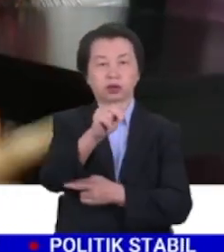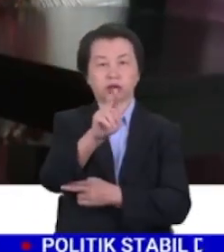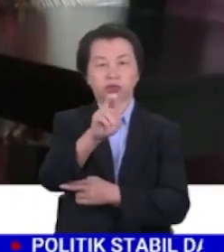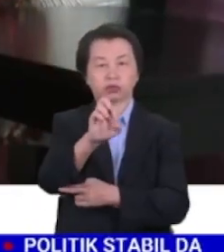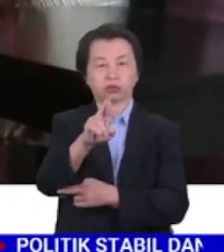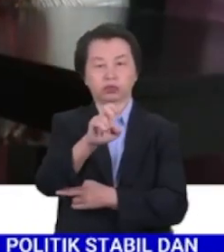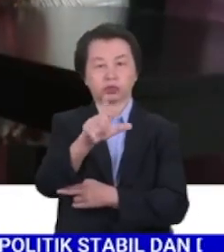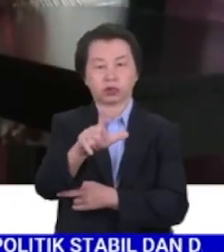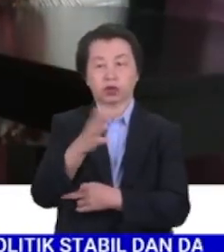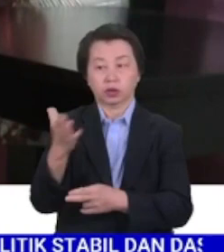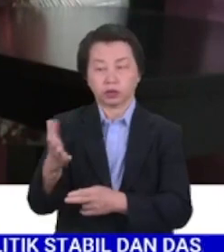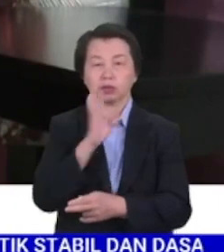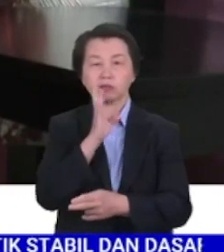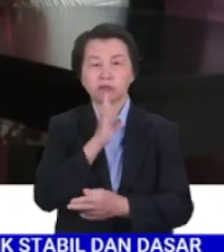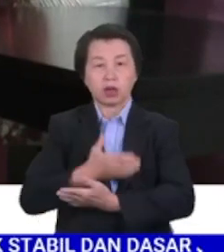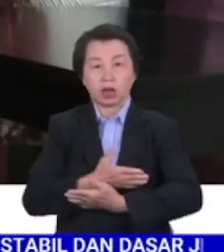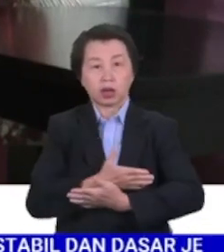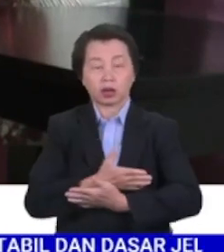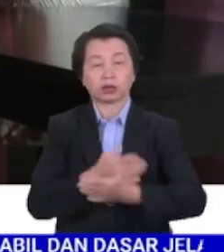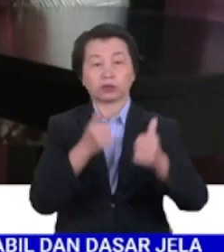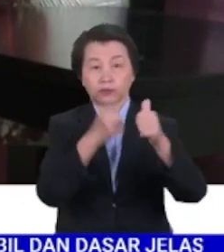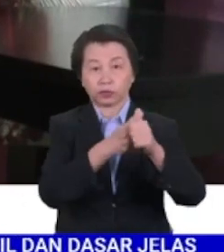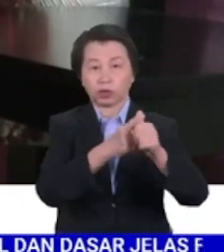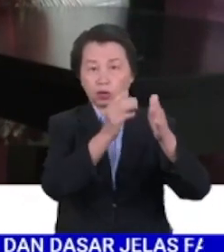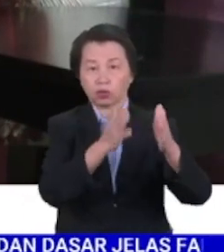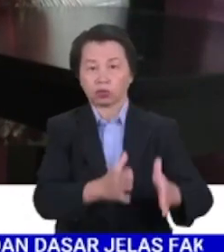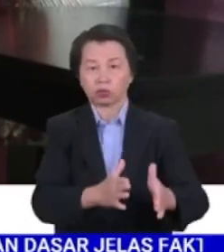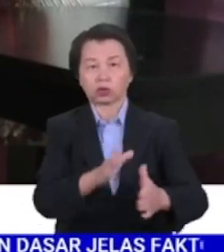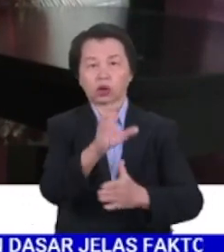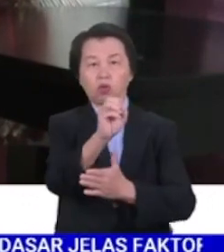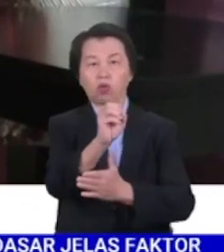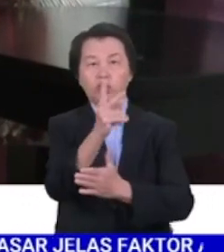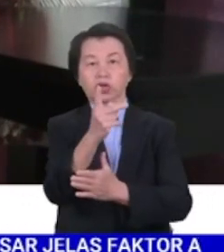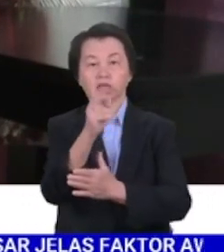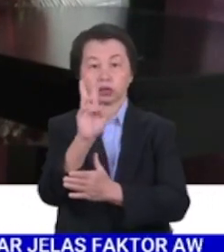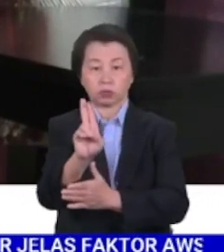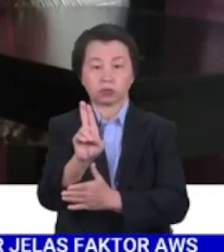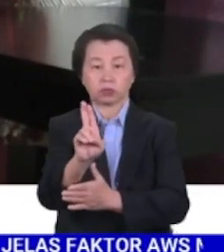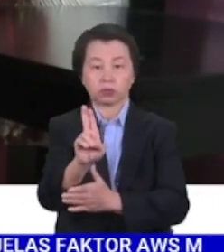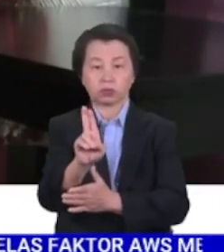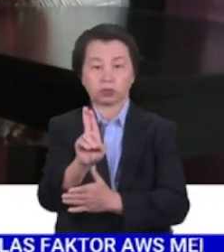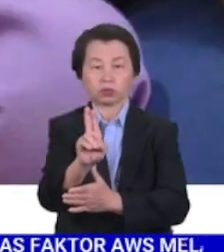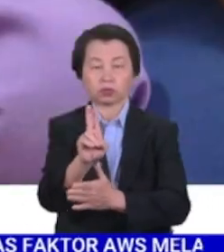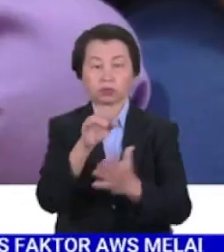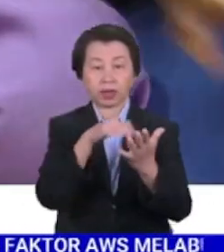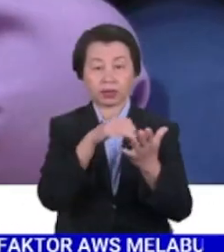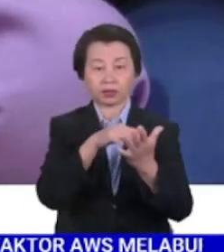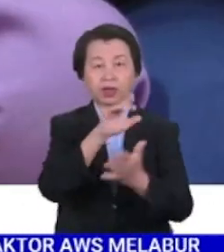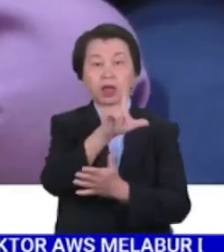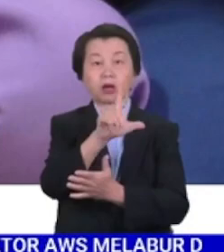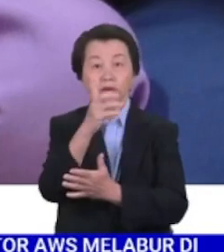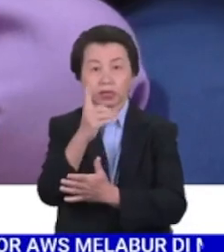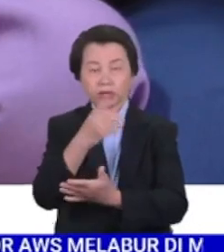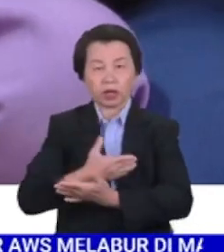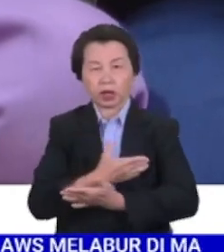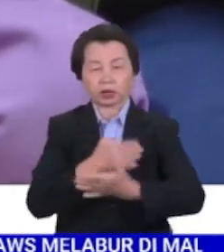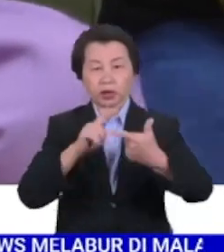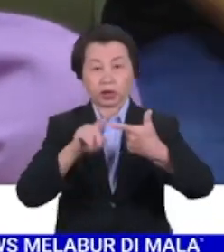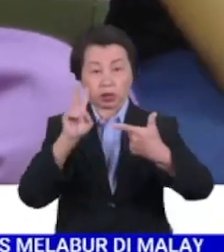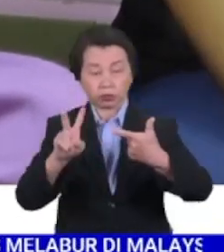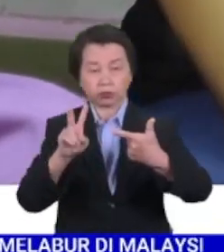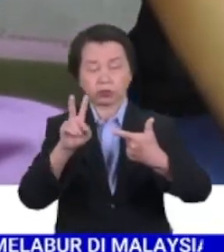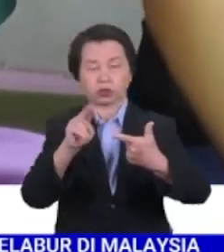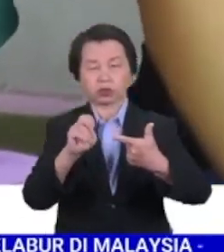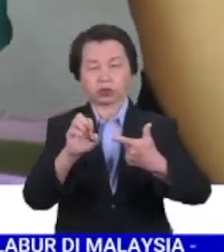saat dikabarkan anak sulungnya merupakan orang kurang upaya, OKU pembelajaran. Anak keduanya,